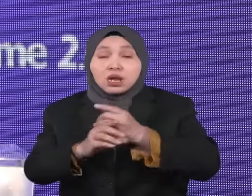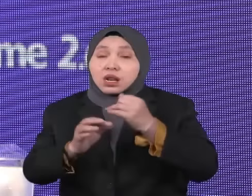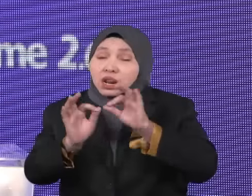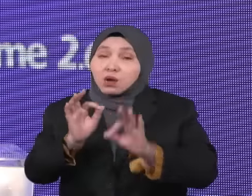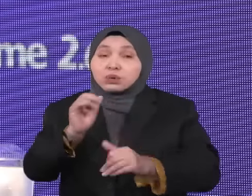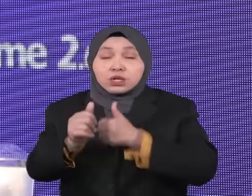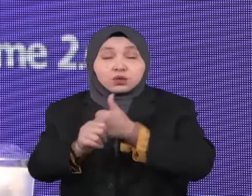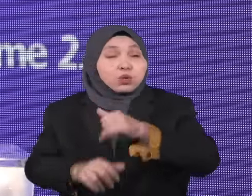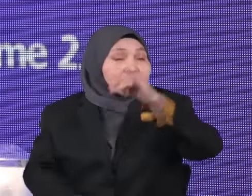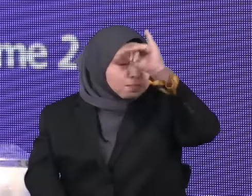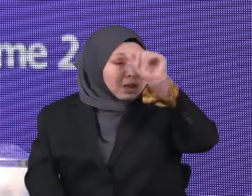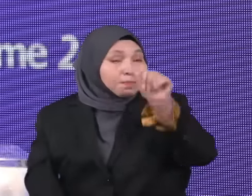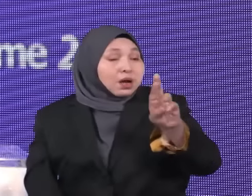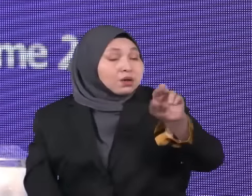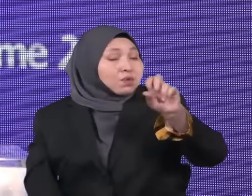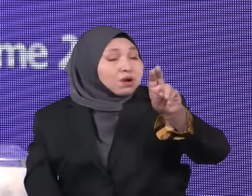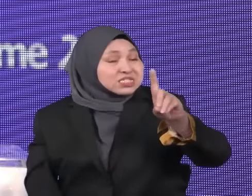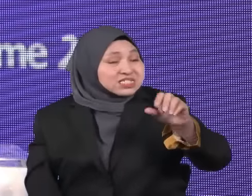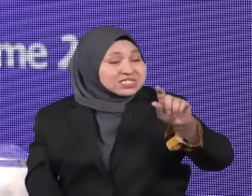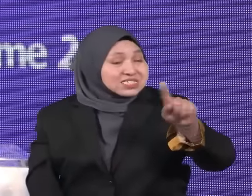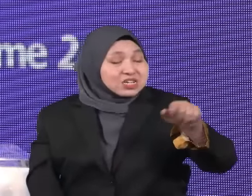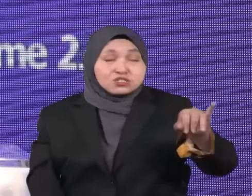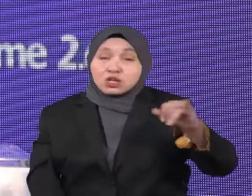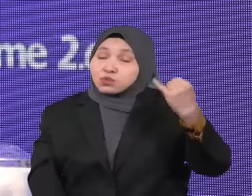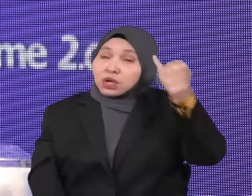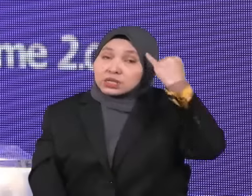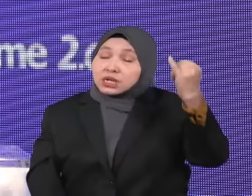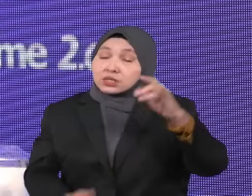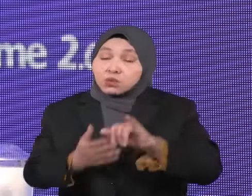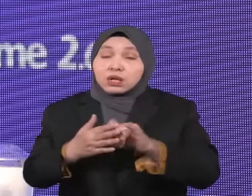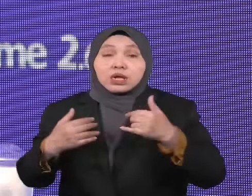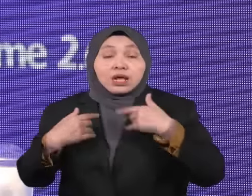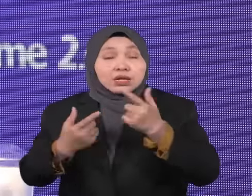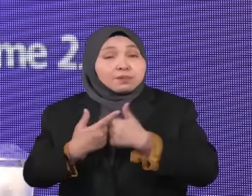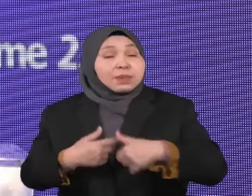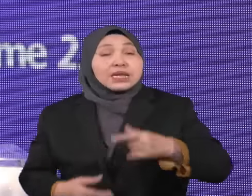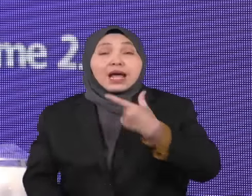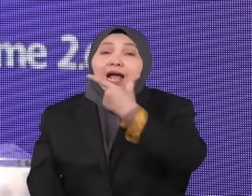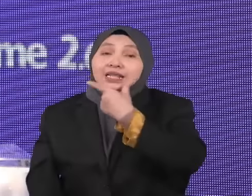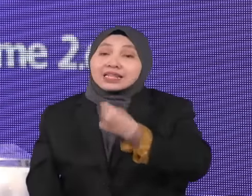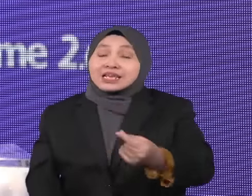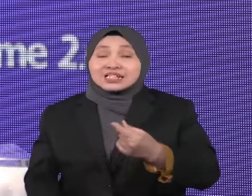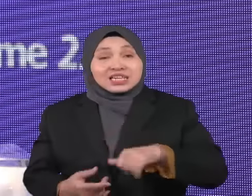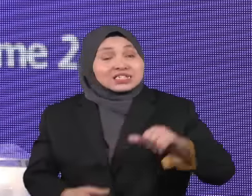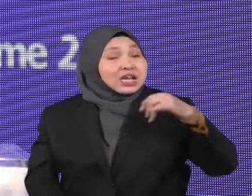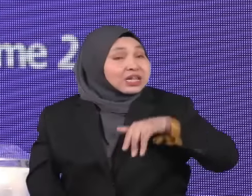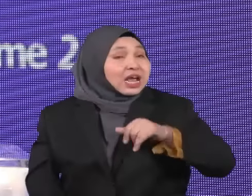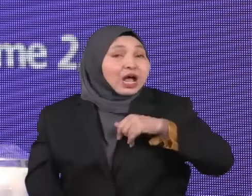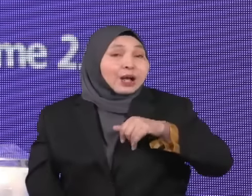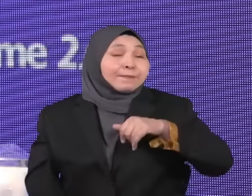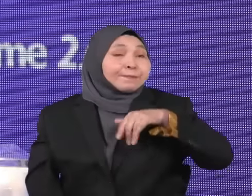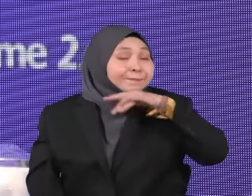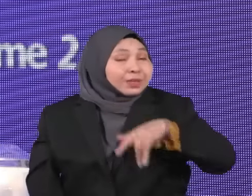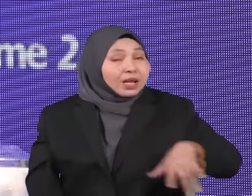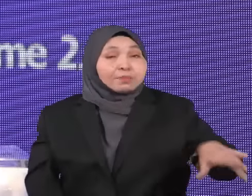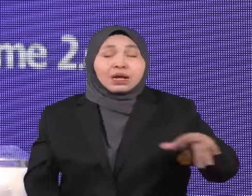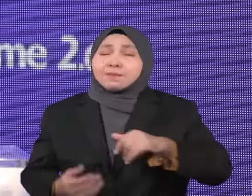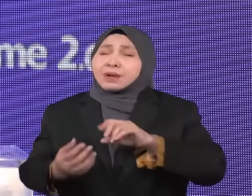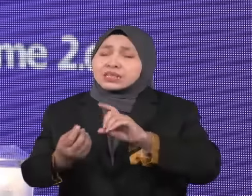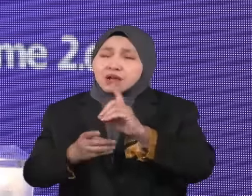Ar-Razi, salah satu pendapatnya ialah daripada hadis Nabi, doa tentang fi dunia hasanah ini